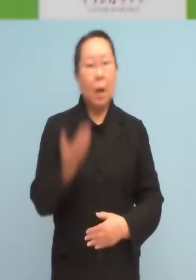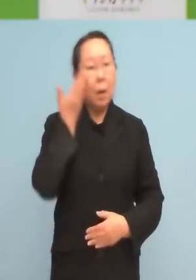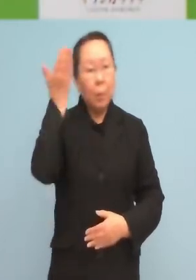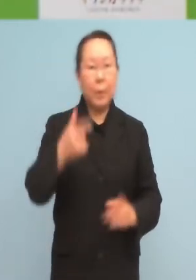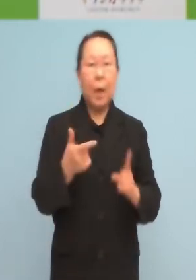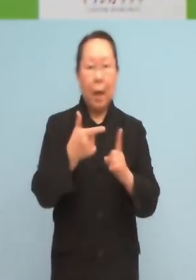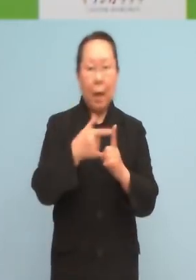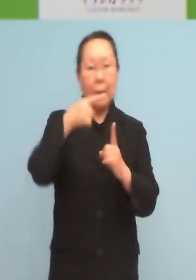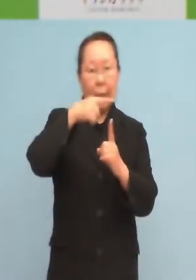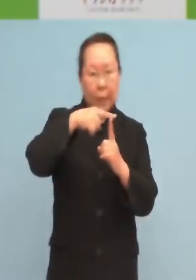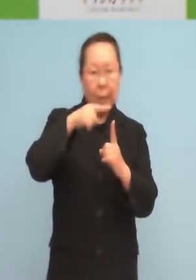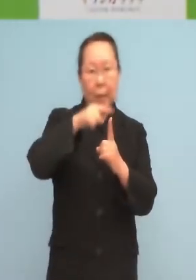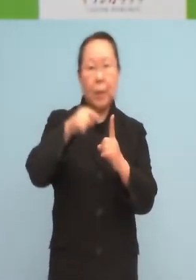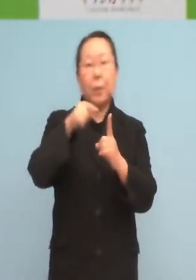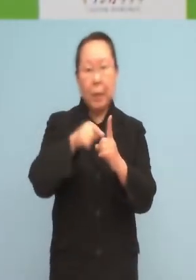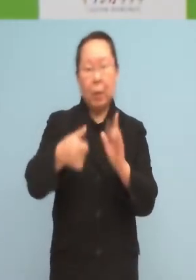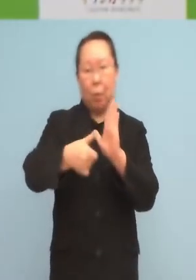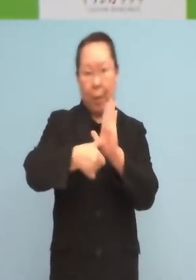HTB の山上と、 はい、